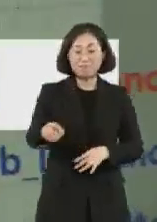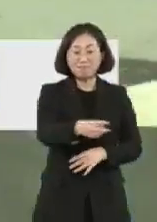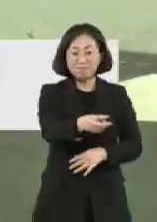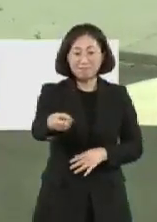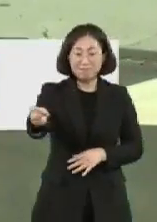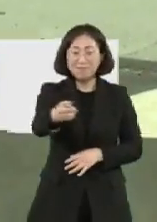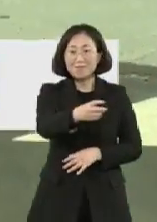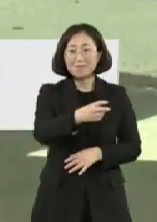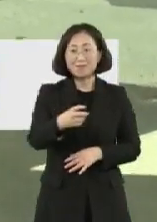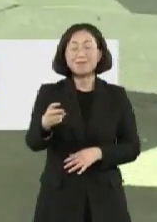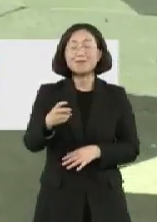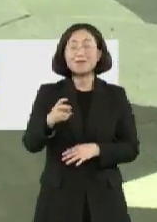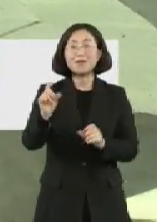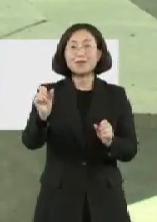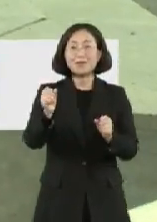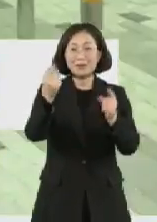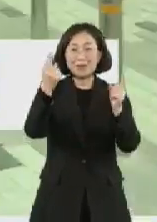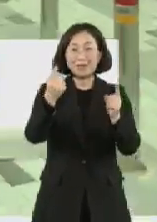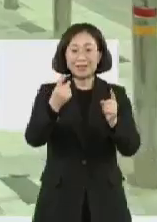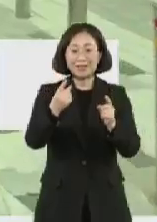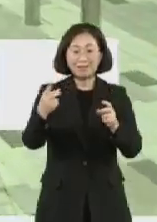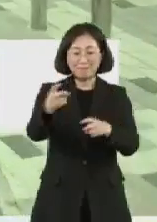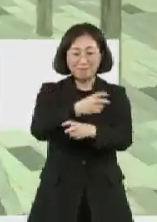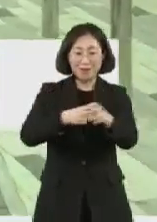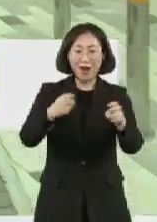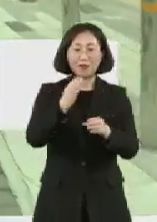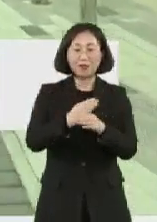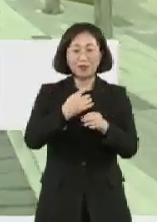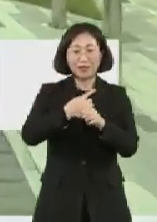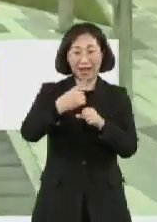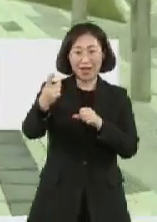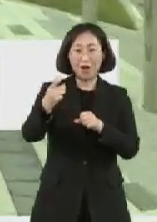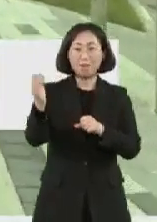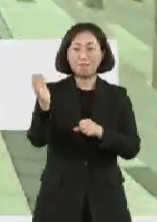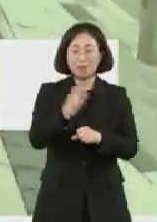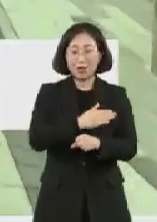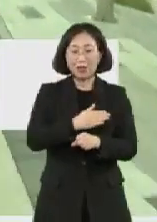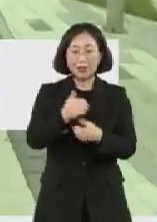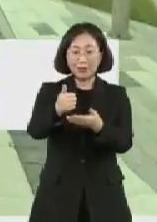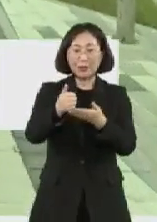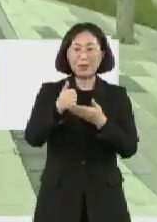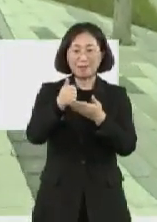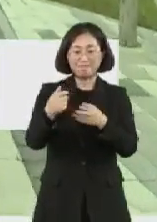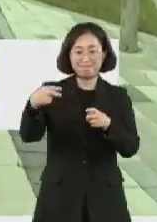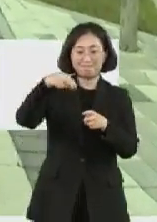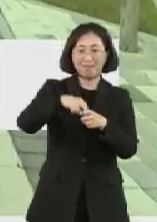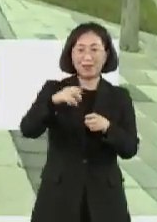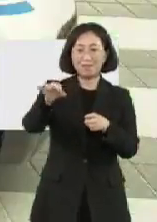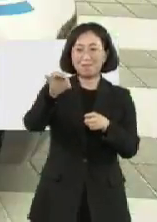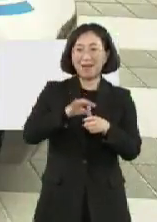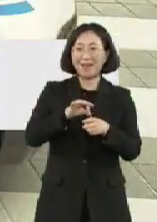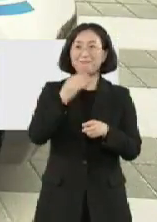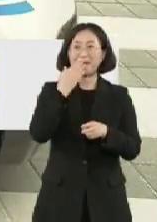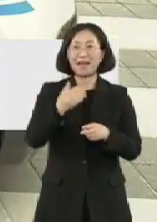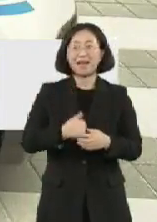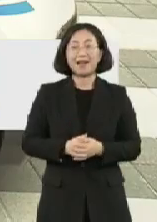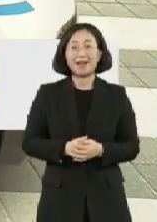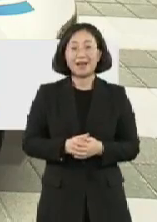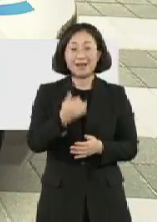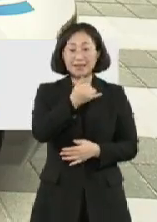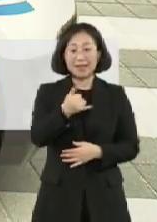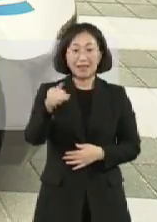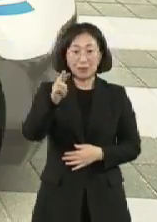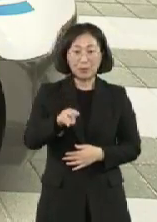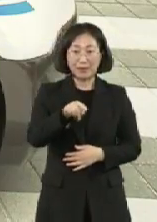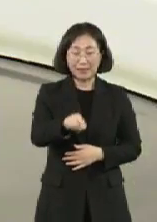가까운 테스트를 동시다발적으로 진행 중으로 내년부터는 유료 승객을 태운 서비스도 일부 시작됩니다. 이는 세종시의